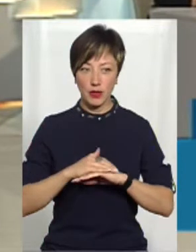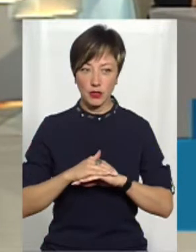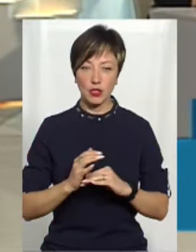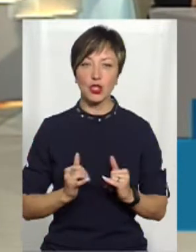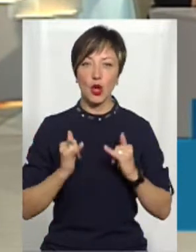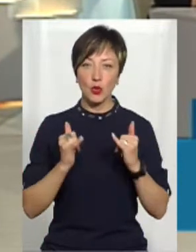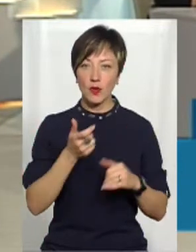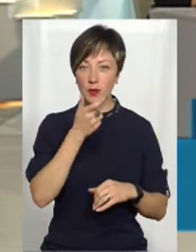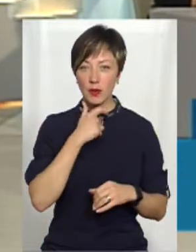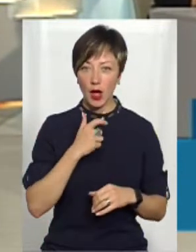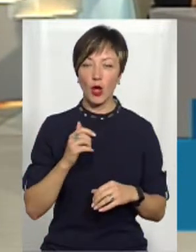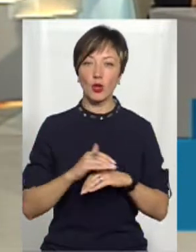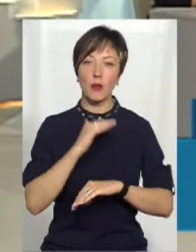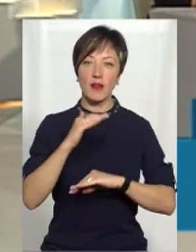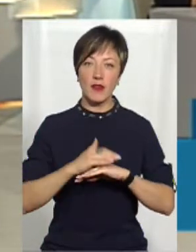Добрий вечір.